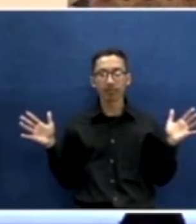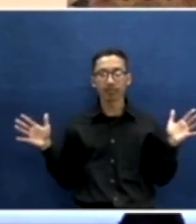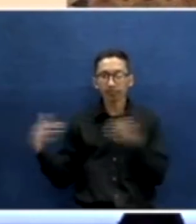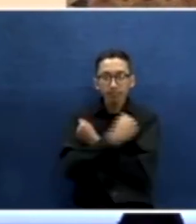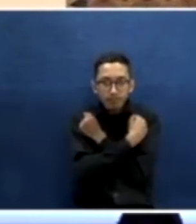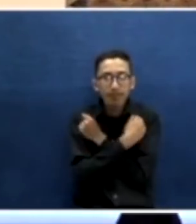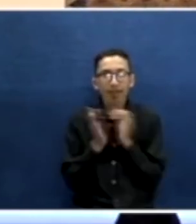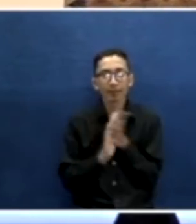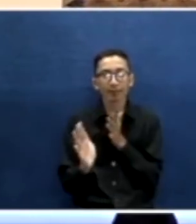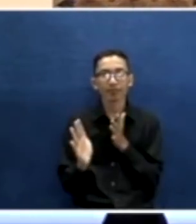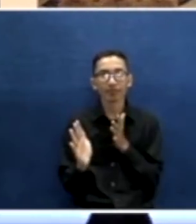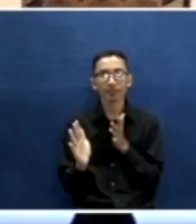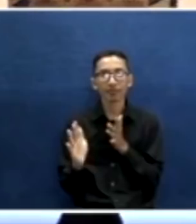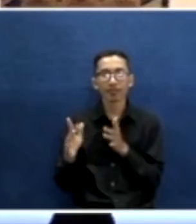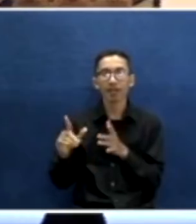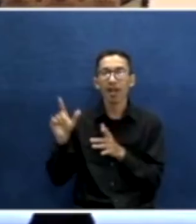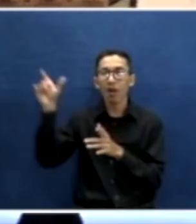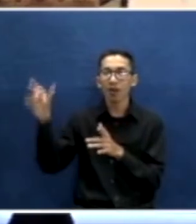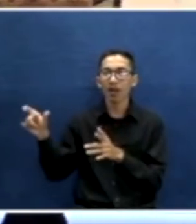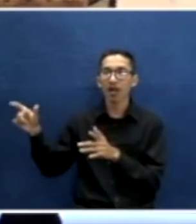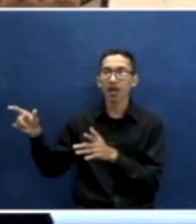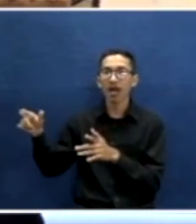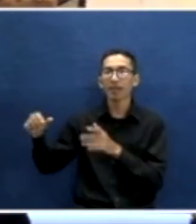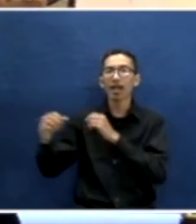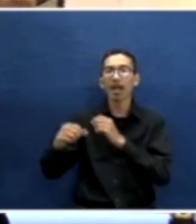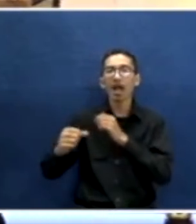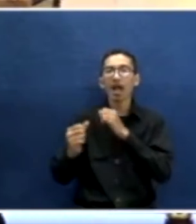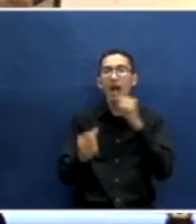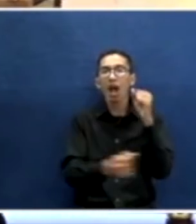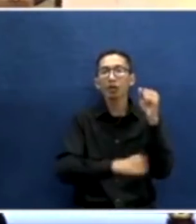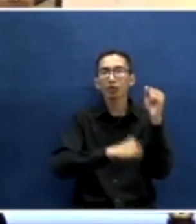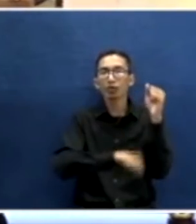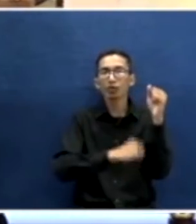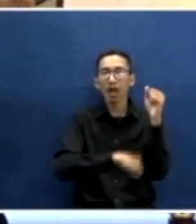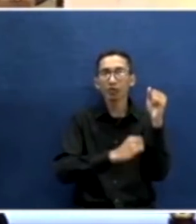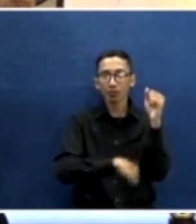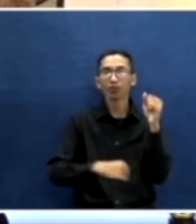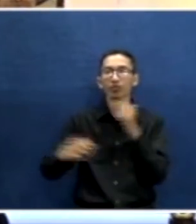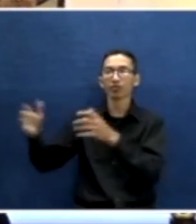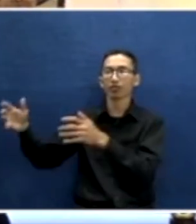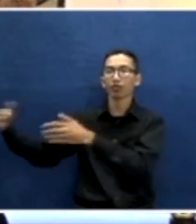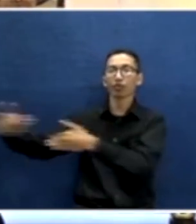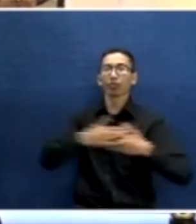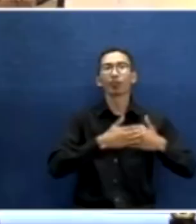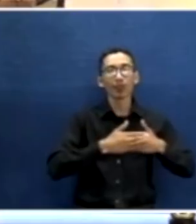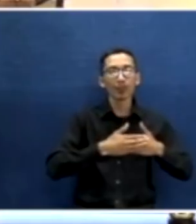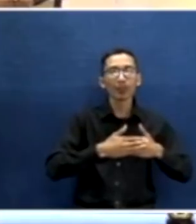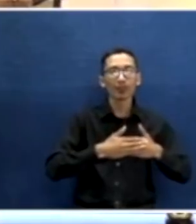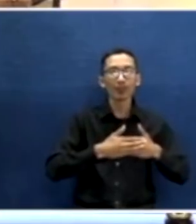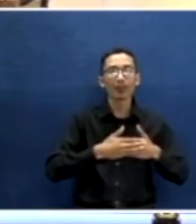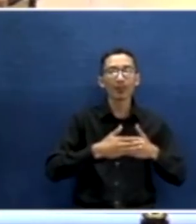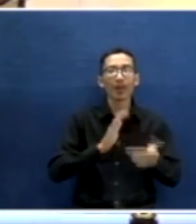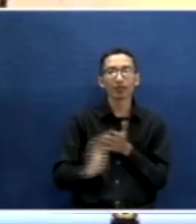Hai Umar Bin Khattab kemudian mengambil kemudian kayu kotak kemudian ingin memukul bedak tersebut Atas aurat yang terlihat kemudian